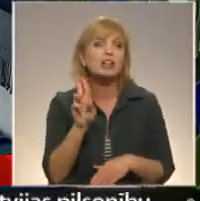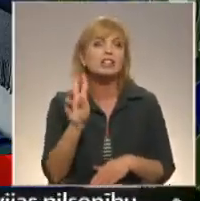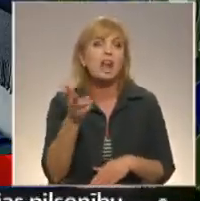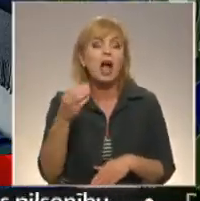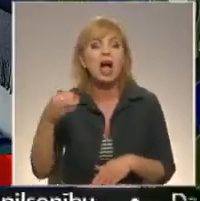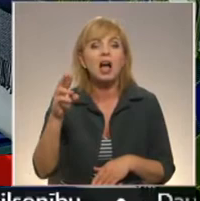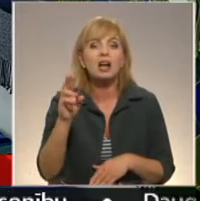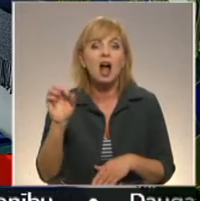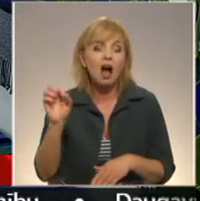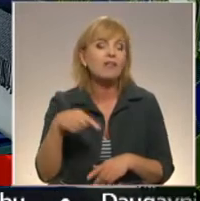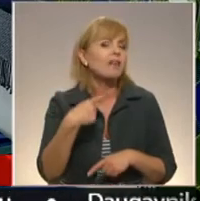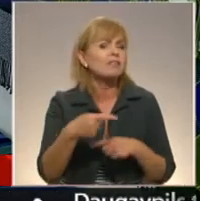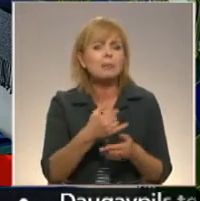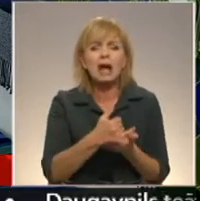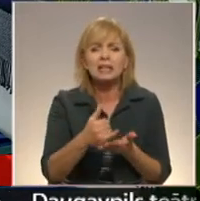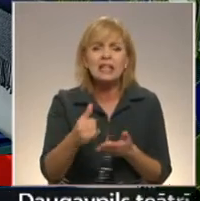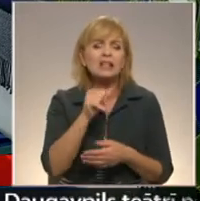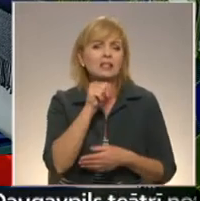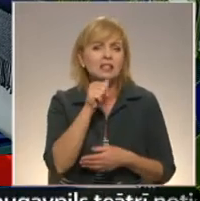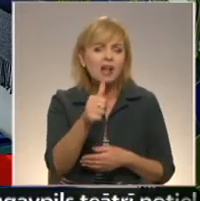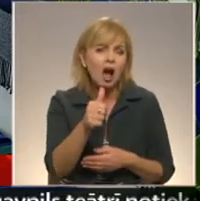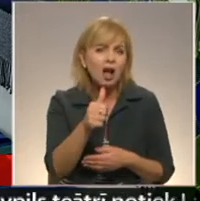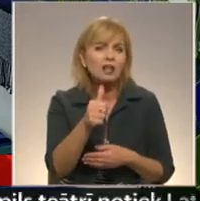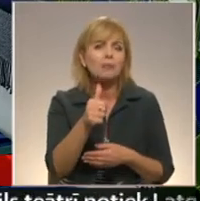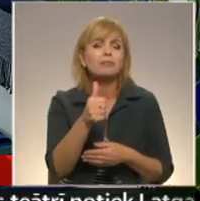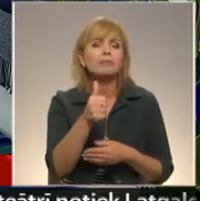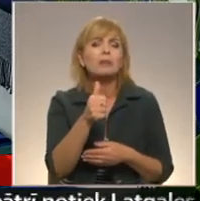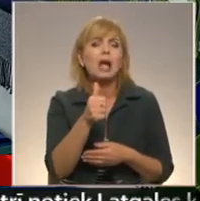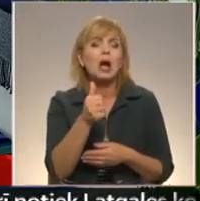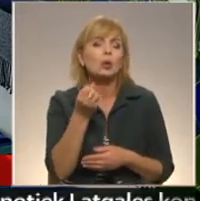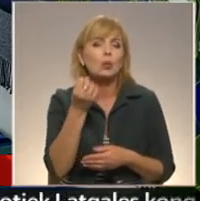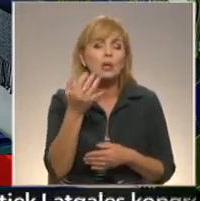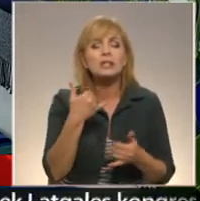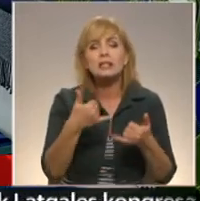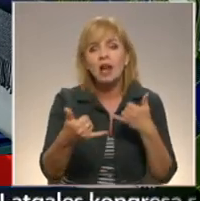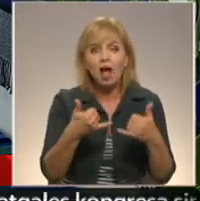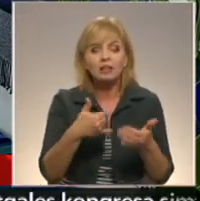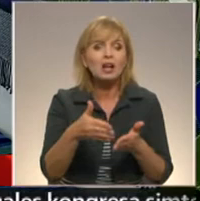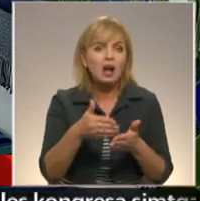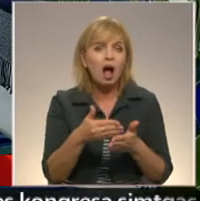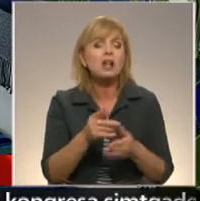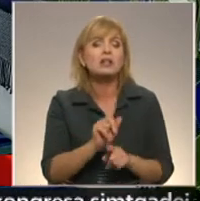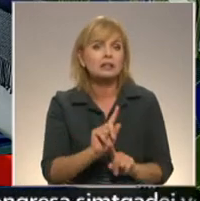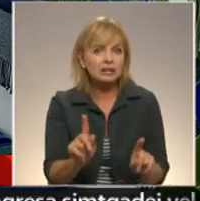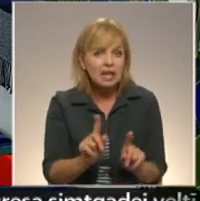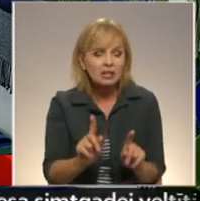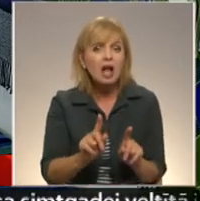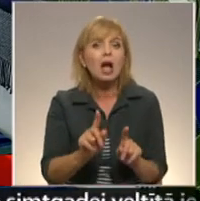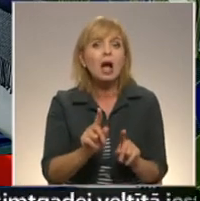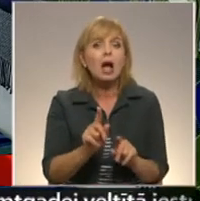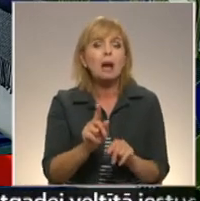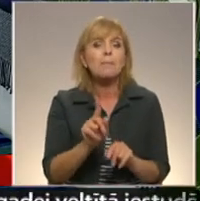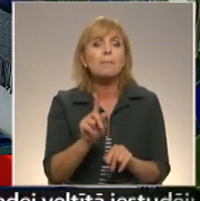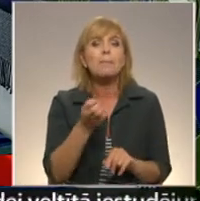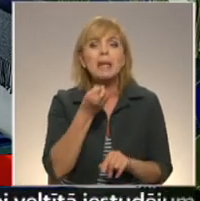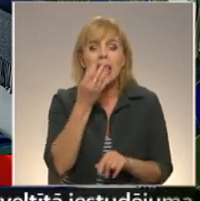tīra, vienmēr zaļa, skaista, zaļa rozīte. Nu, dzeltenās krāsas arī netrūkst, gan pieniņu